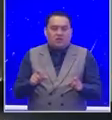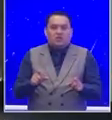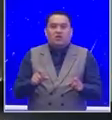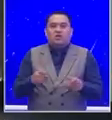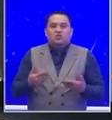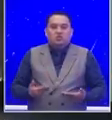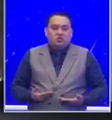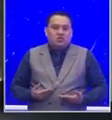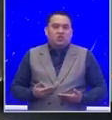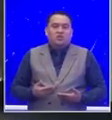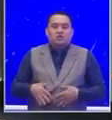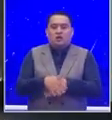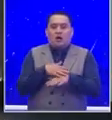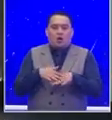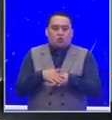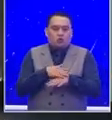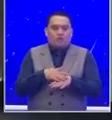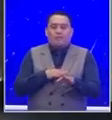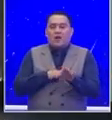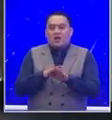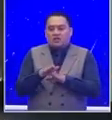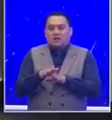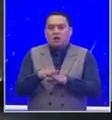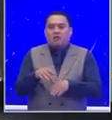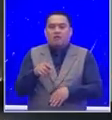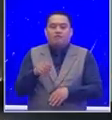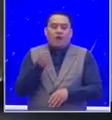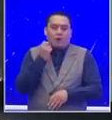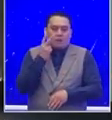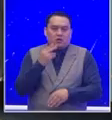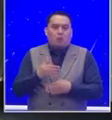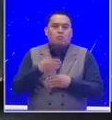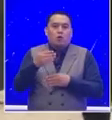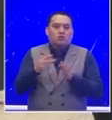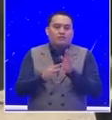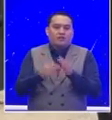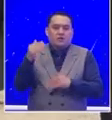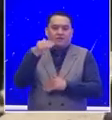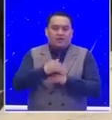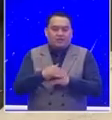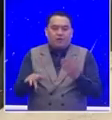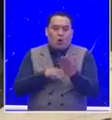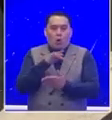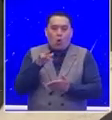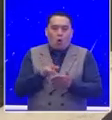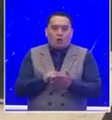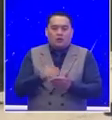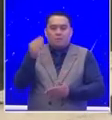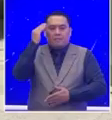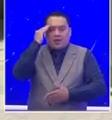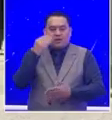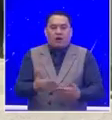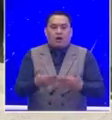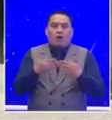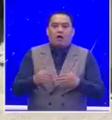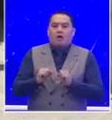дезинфекция салона и наружной части транспорта осуществляется в обеденный перерыв и после 20:00 вечера. В целом в городе приняты максимальные меры по